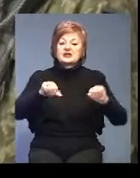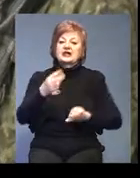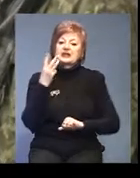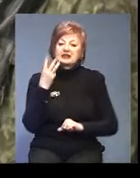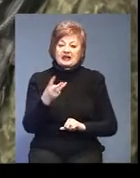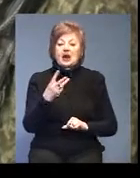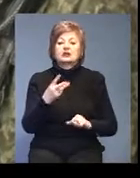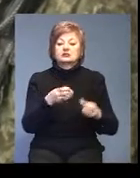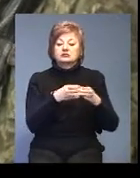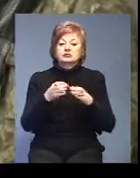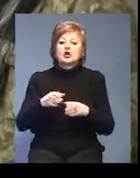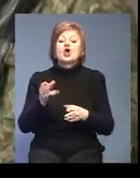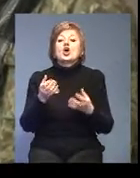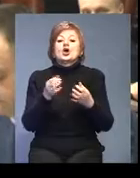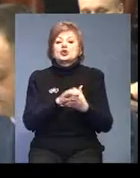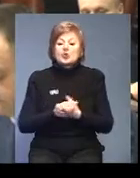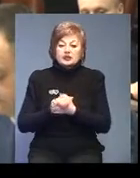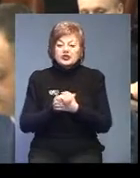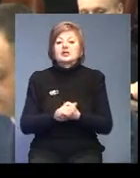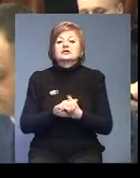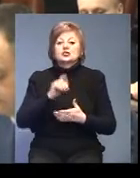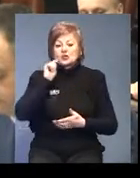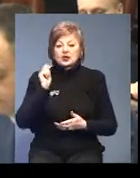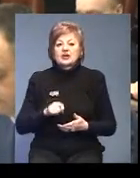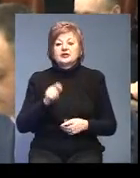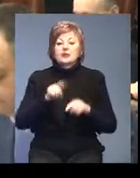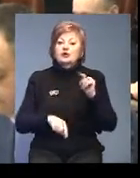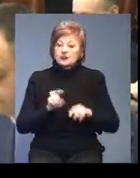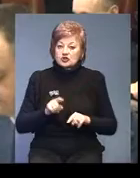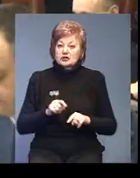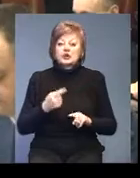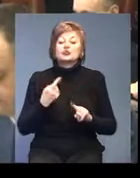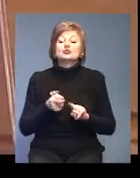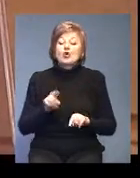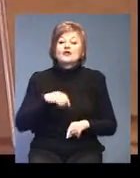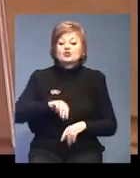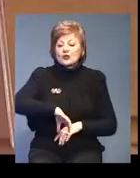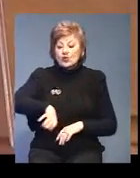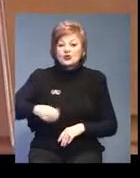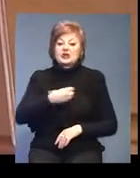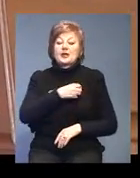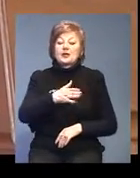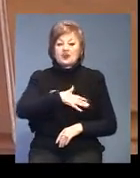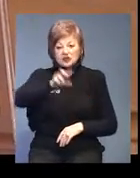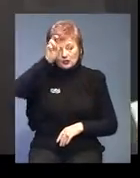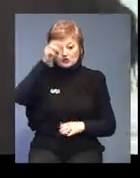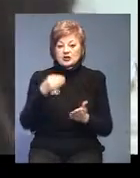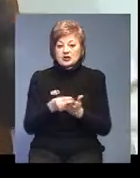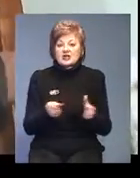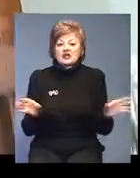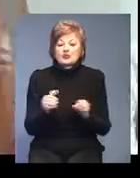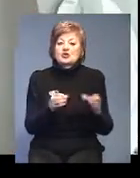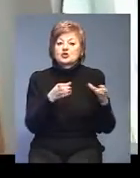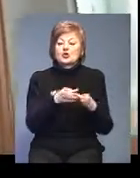фракцій – «Солідарність», «Батьківщина» та «УКРОП». Посадовцю інкримінують розкрадання і привласнення бюджетних коштів разом із групою